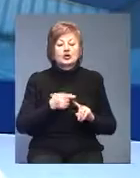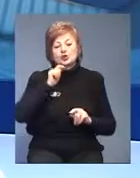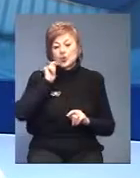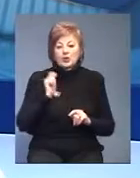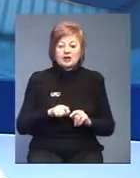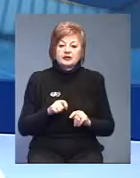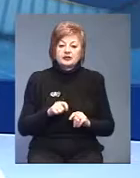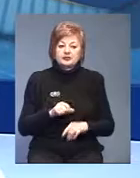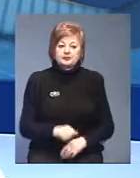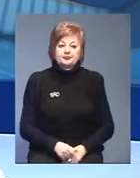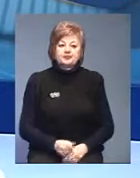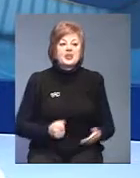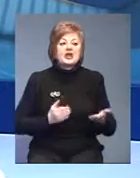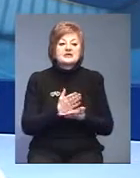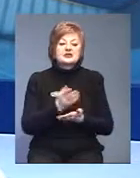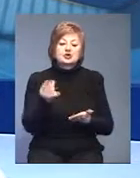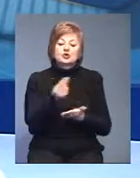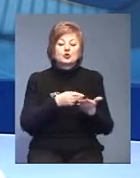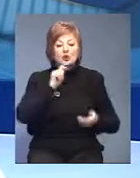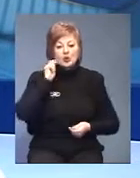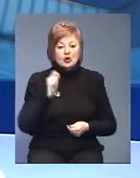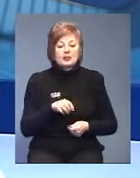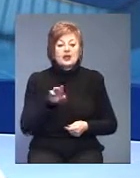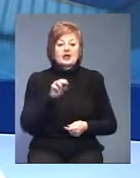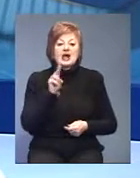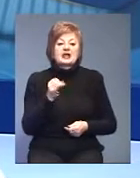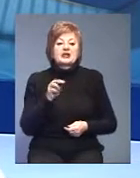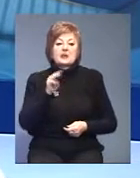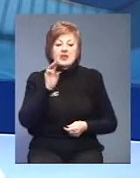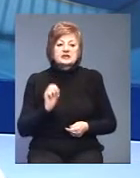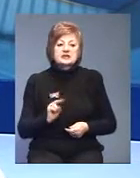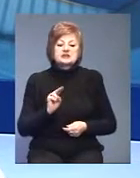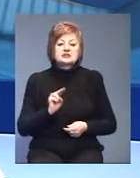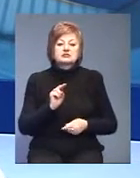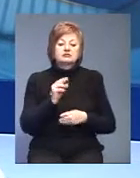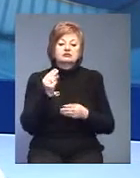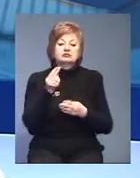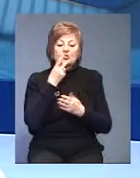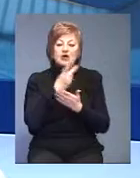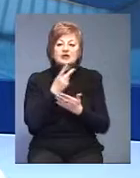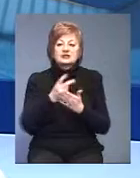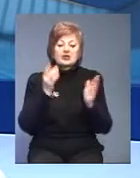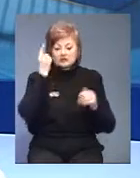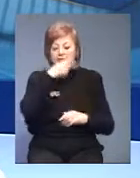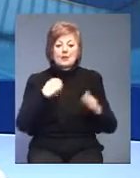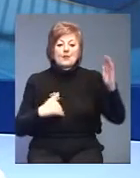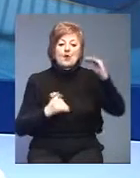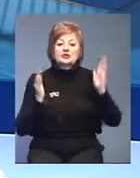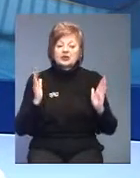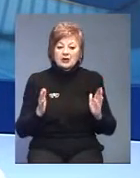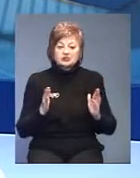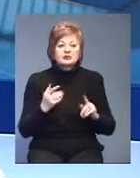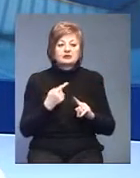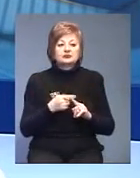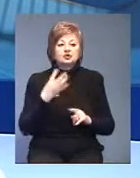наші. Заслужений художник України Анатолій Якимець презентував портрети. Виставка – підсумок 40 років